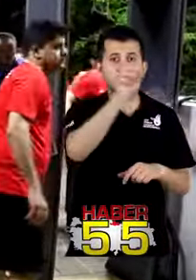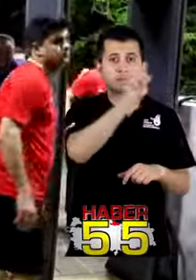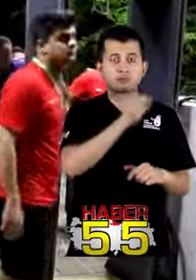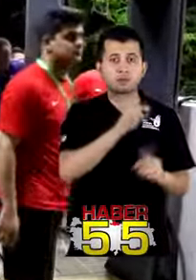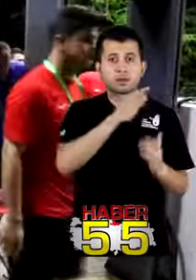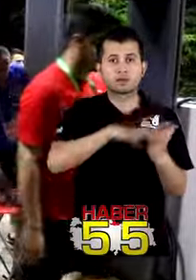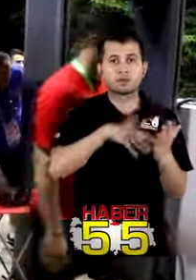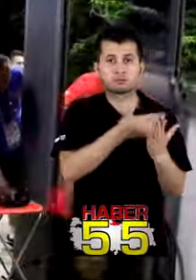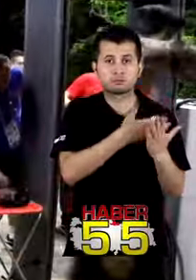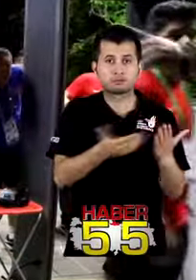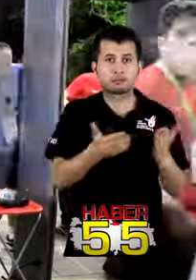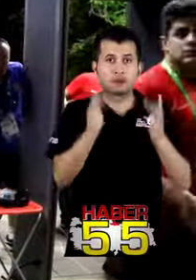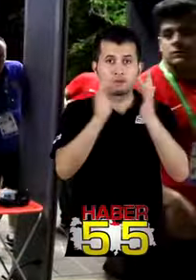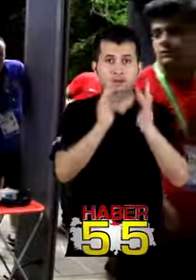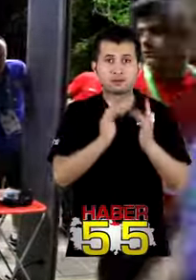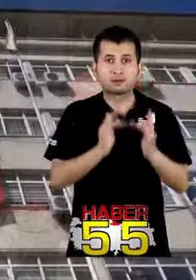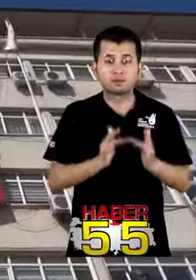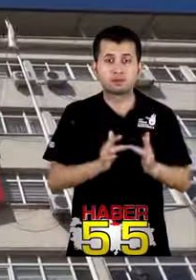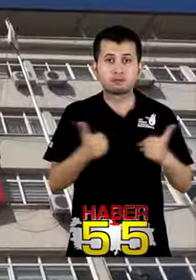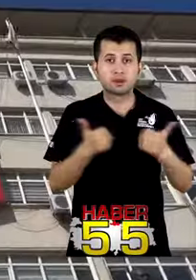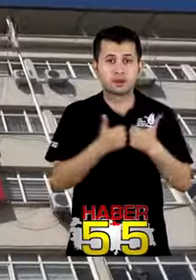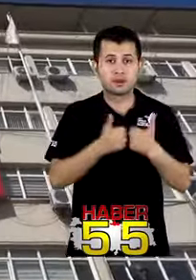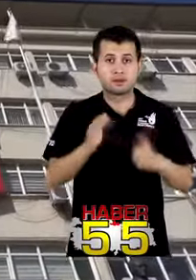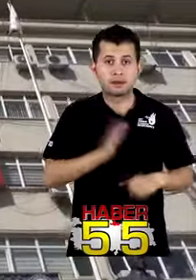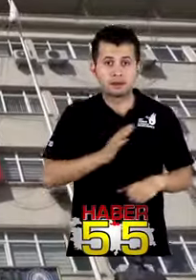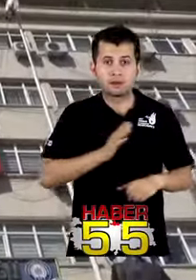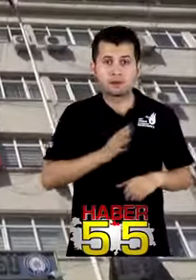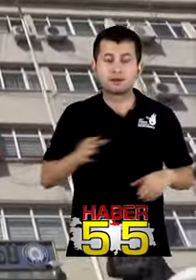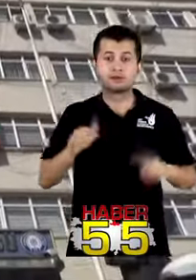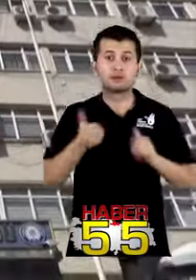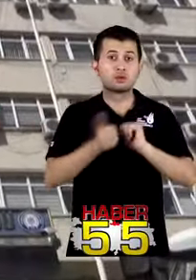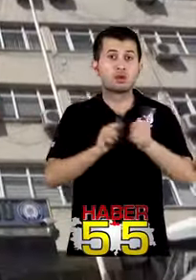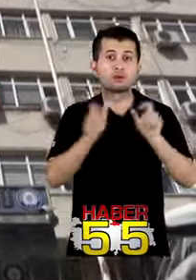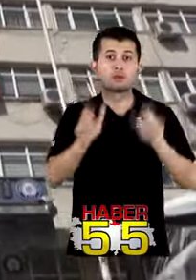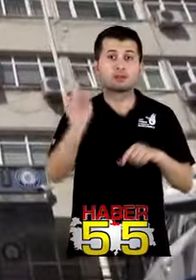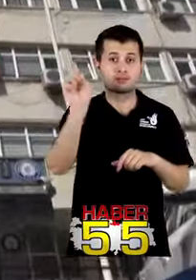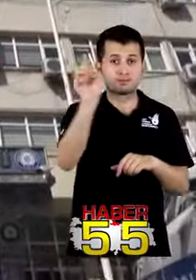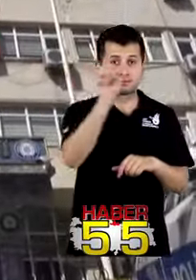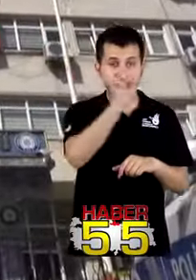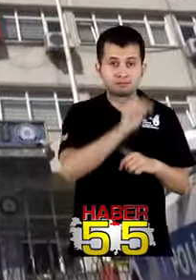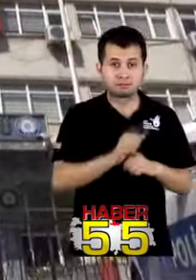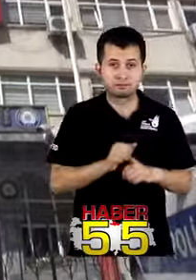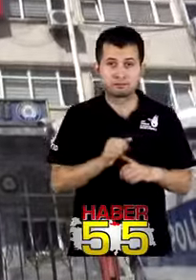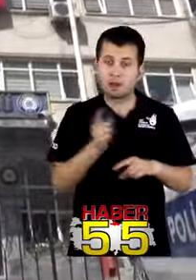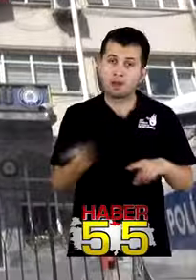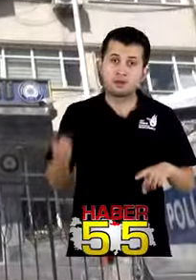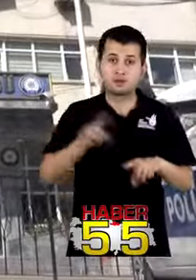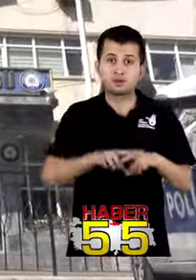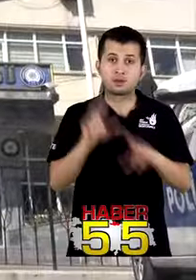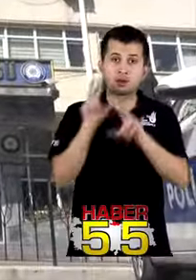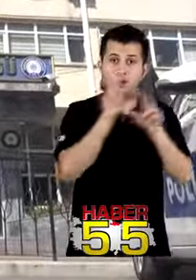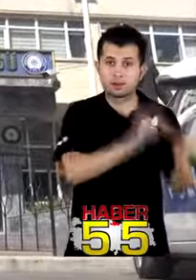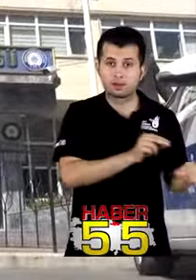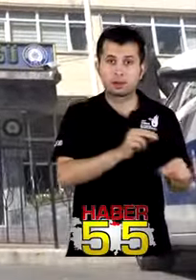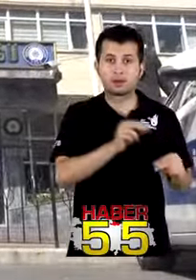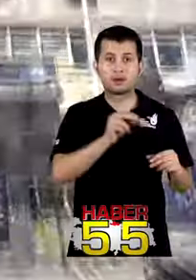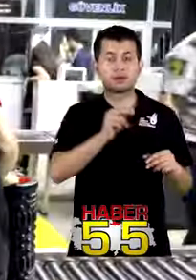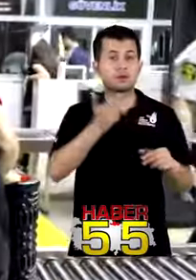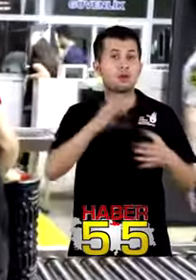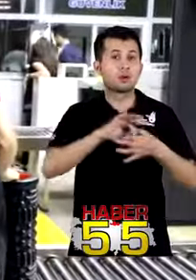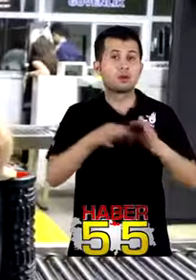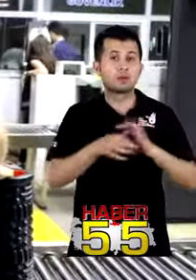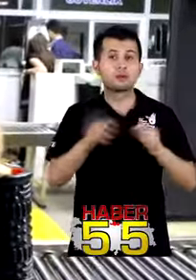müsabakalar bizim elimizdeki verilere göre gerçekleşecek. Biz bu 37 spor tesisinde artı bunun dışında konaklama yerlerinde,